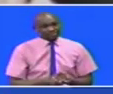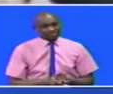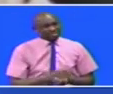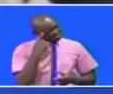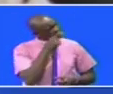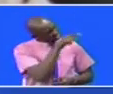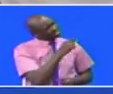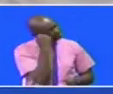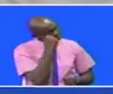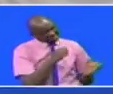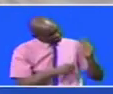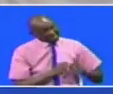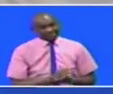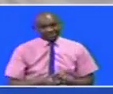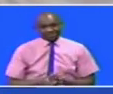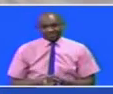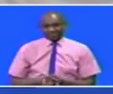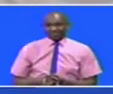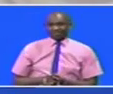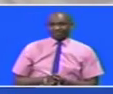Fikiria hii mambo ya siasa. Yeye